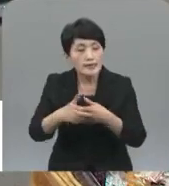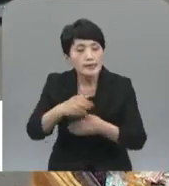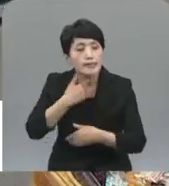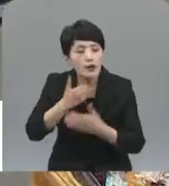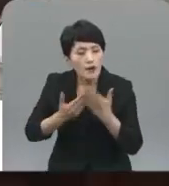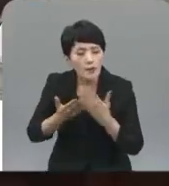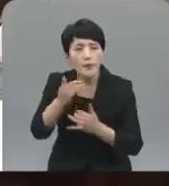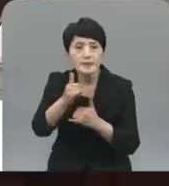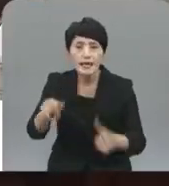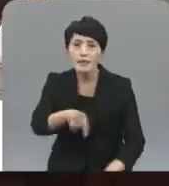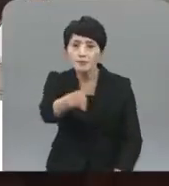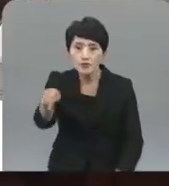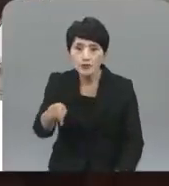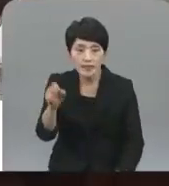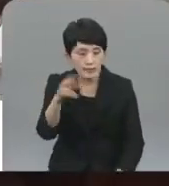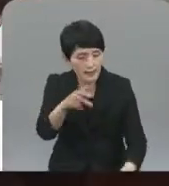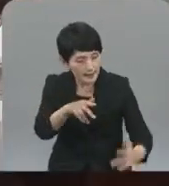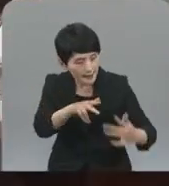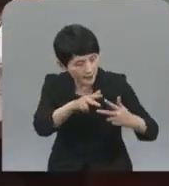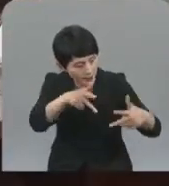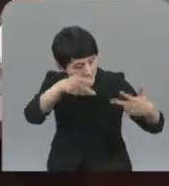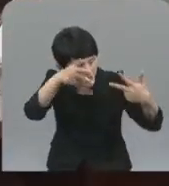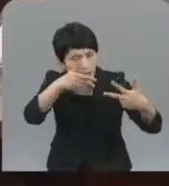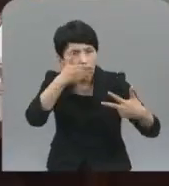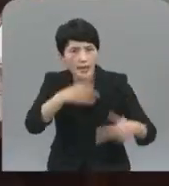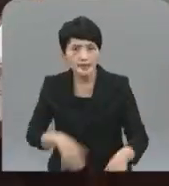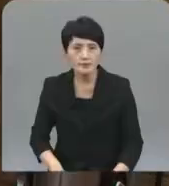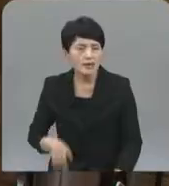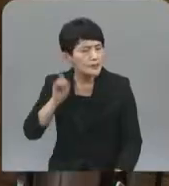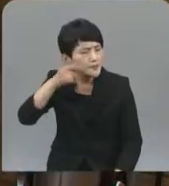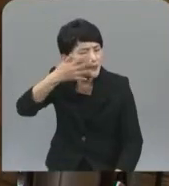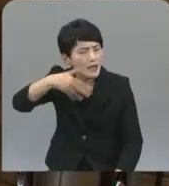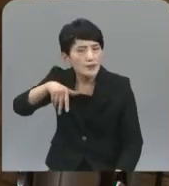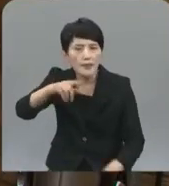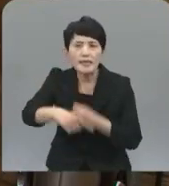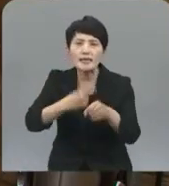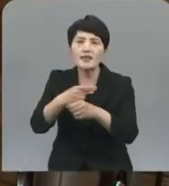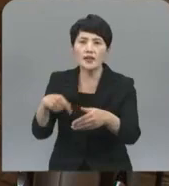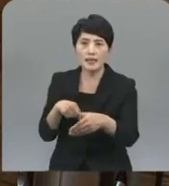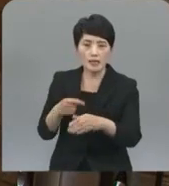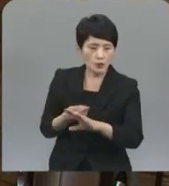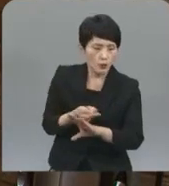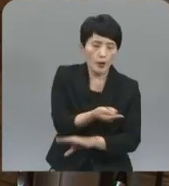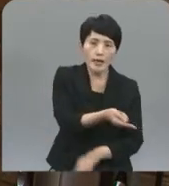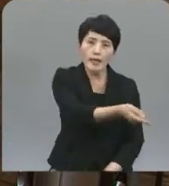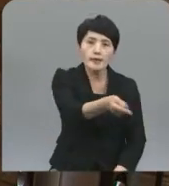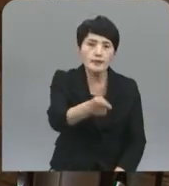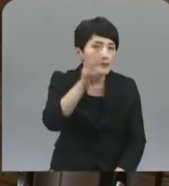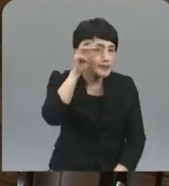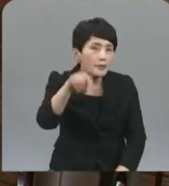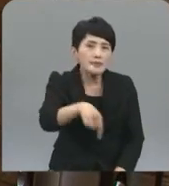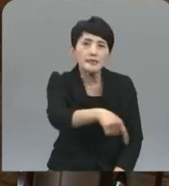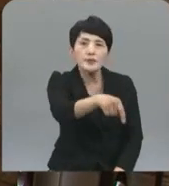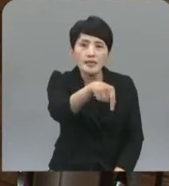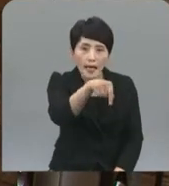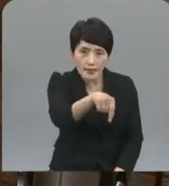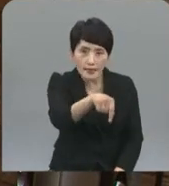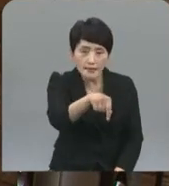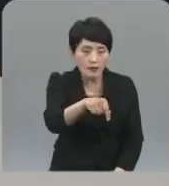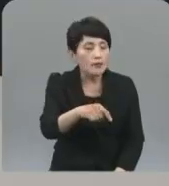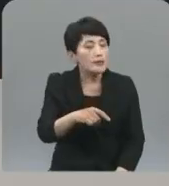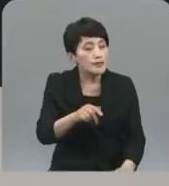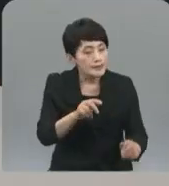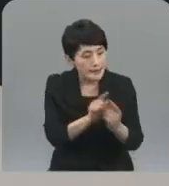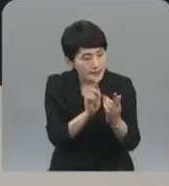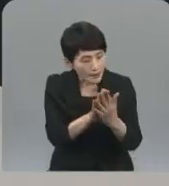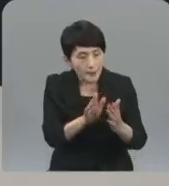tư vấn và kê thuốc qua điện thoại hoặc cuộc gọi video được tiến hành tập trung vào các bệnh nhân tái khám từng được điều trị trực tiếp tại các cơ sở